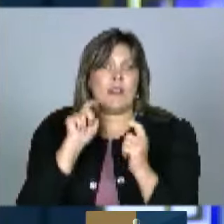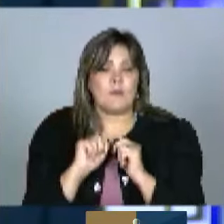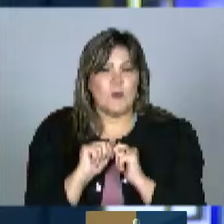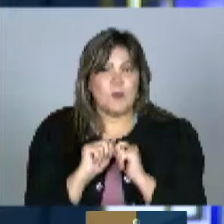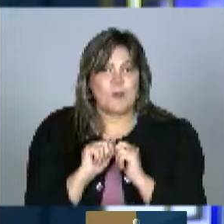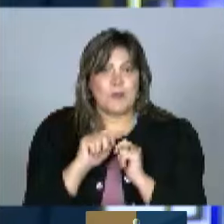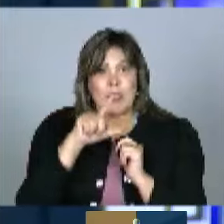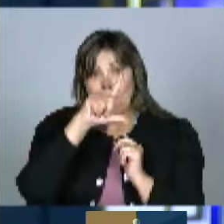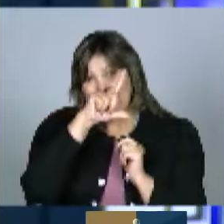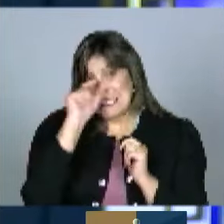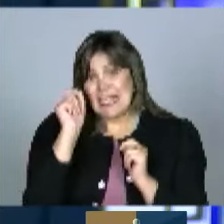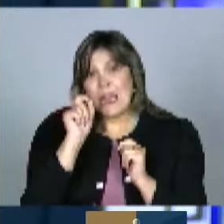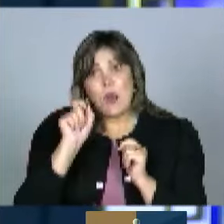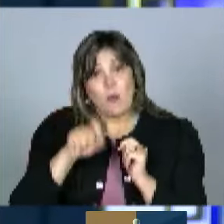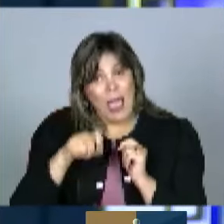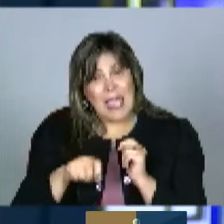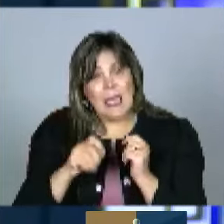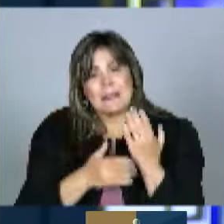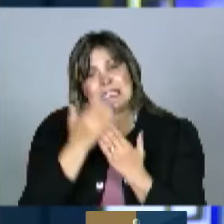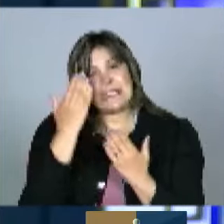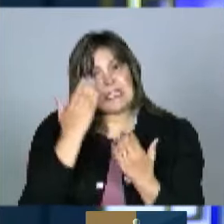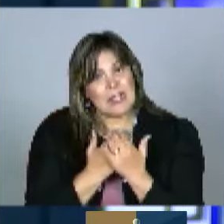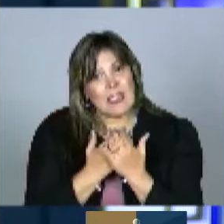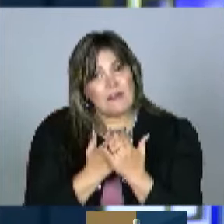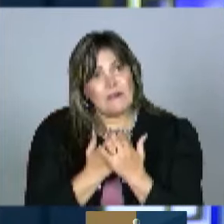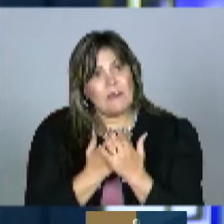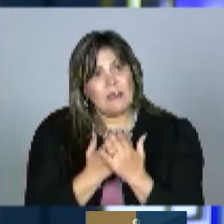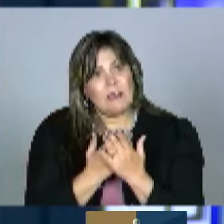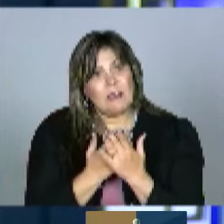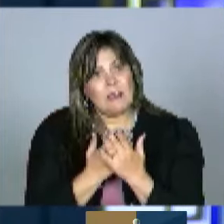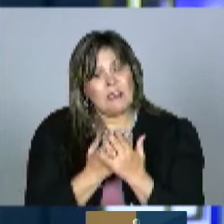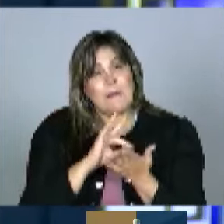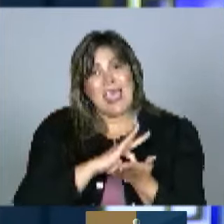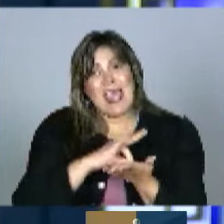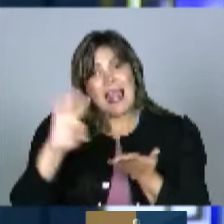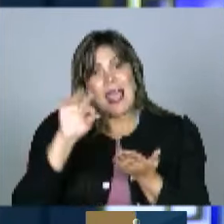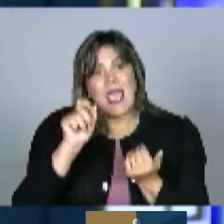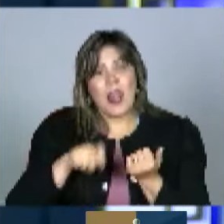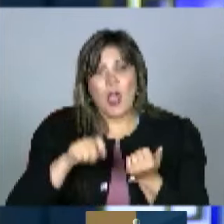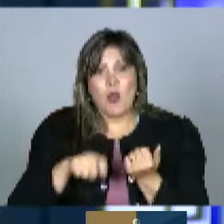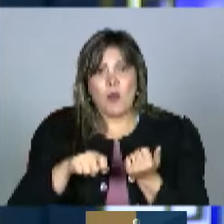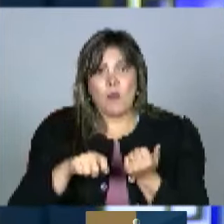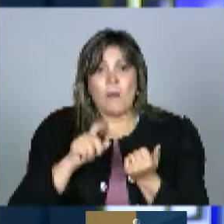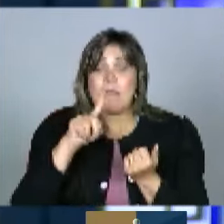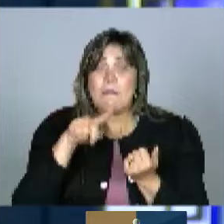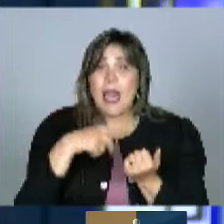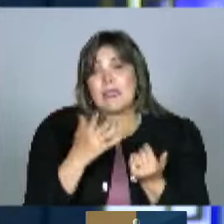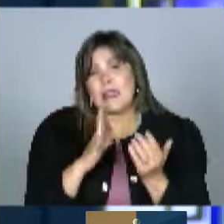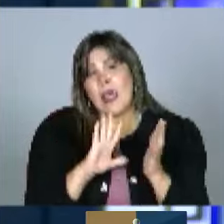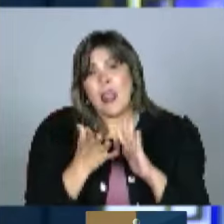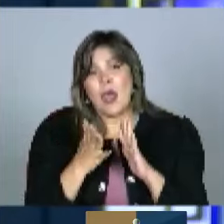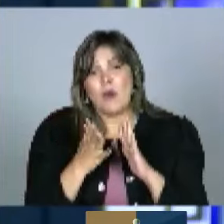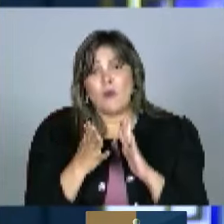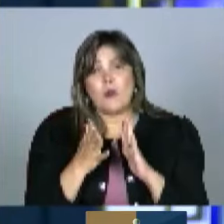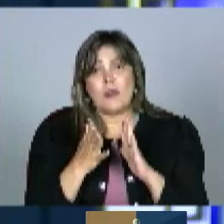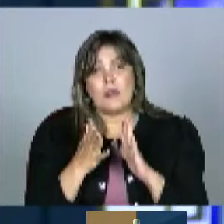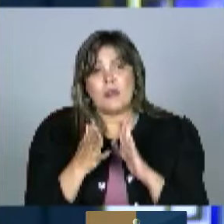اذا حكم في الاستئناف بالغاء الحكم يبقى حتى لو